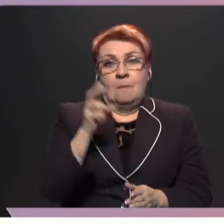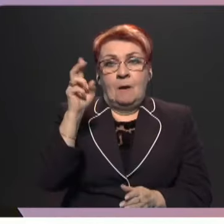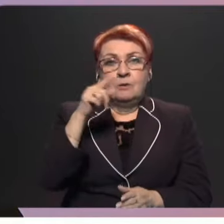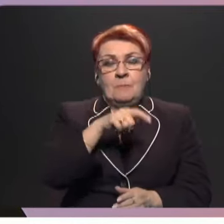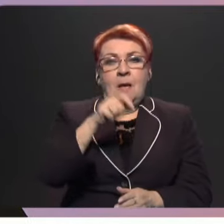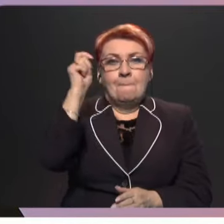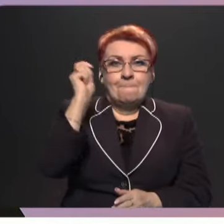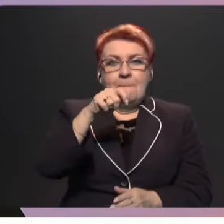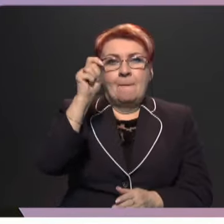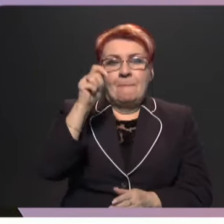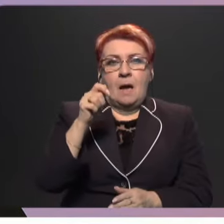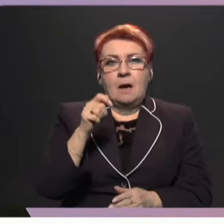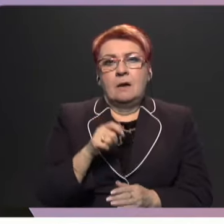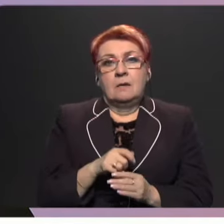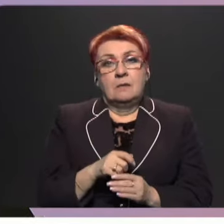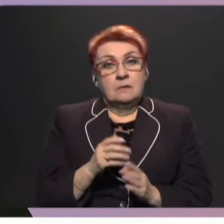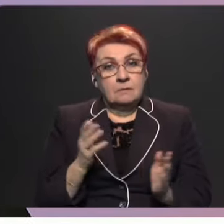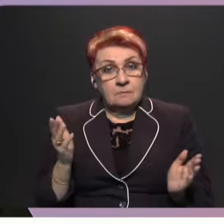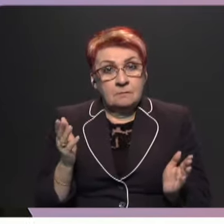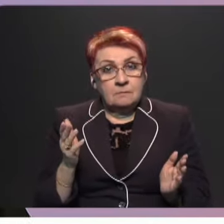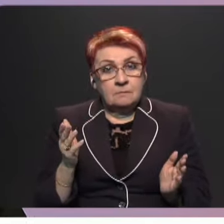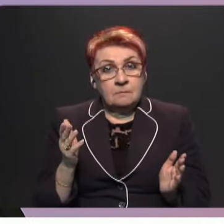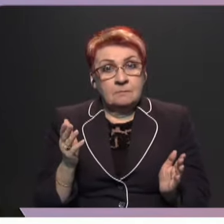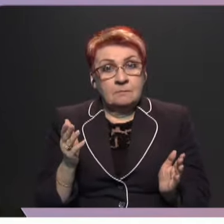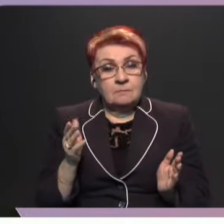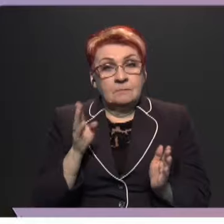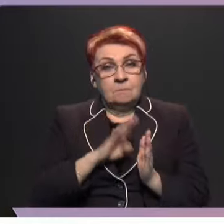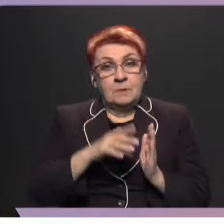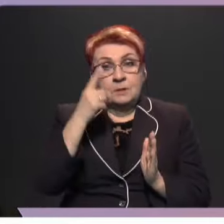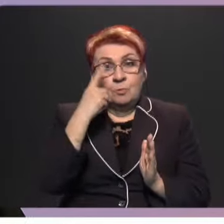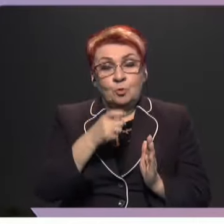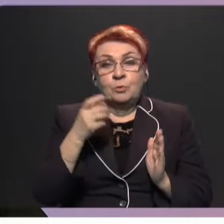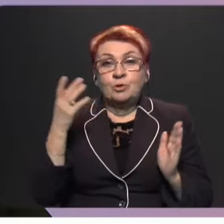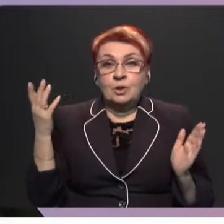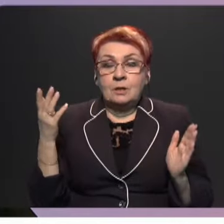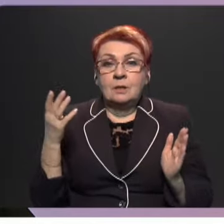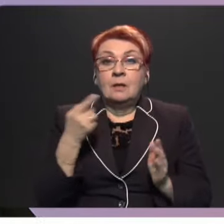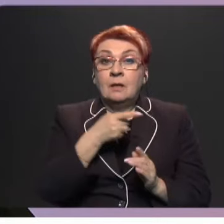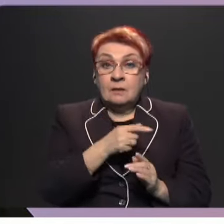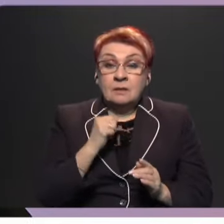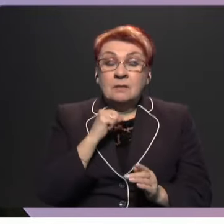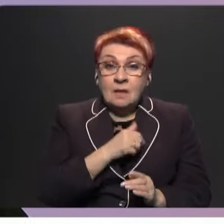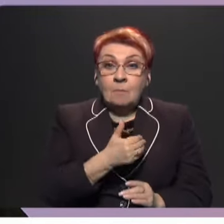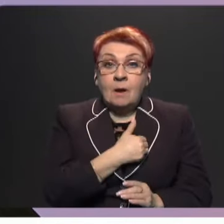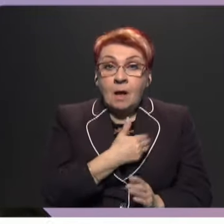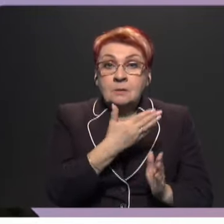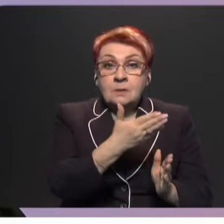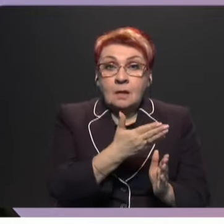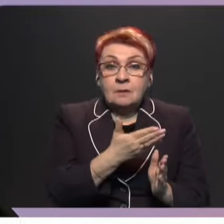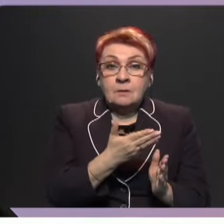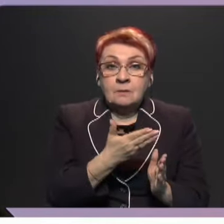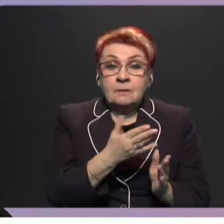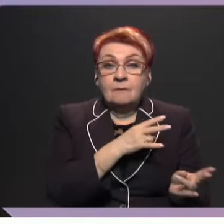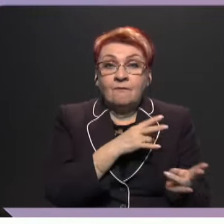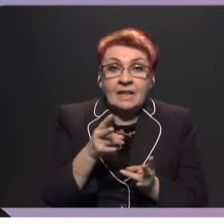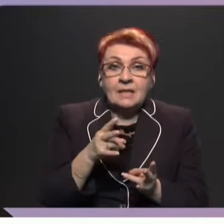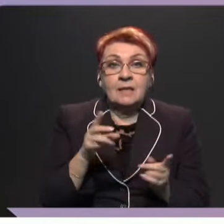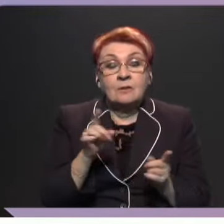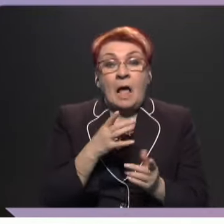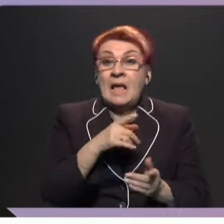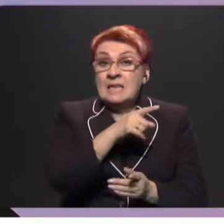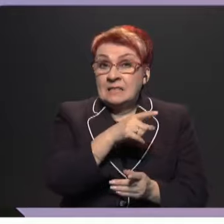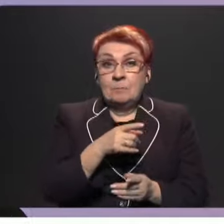бабах, на, держи, без каких-либо предпосылок к ней. Нет, то есть ты к этому шел. Если бы ты остановился вовремя,